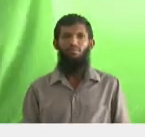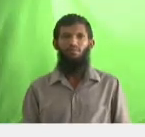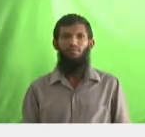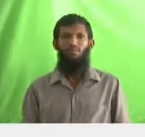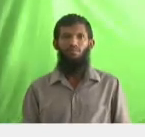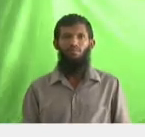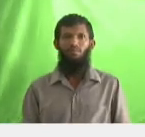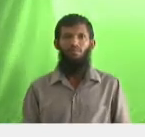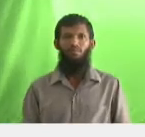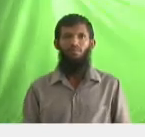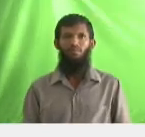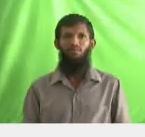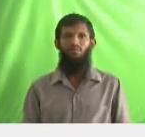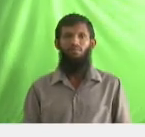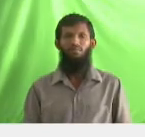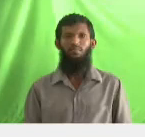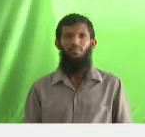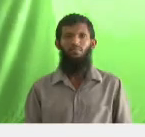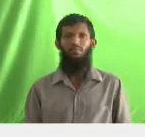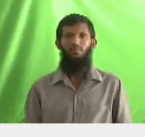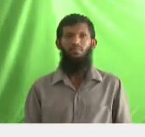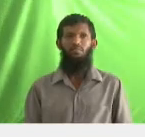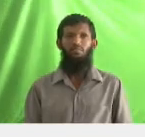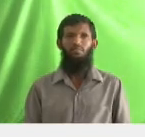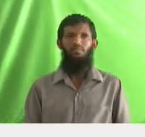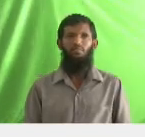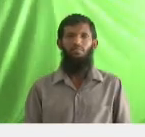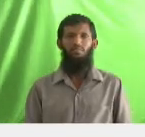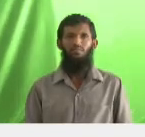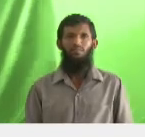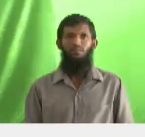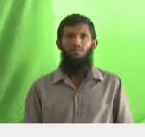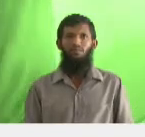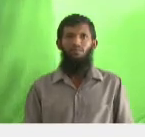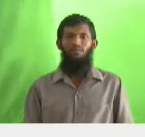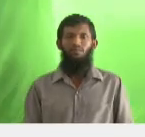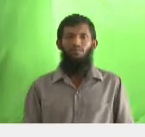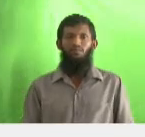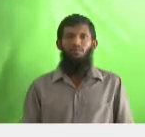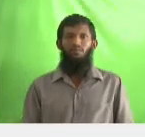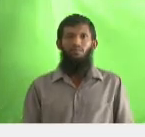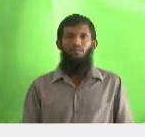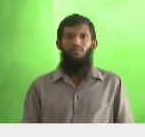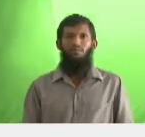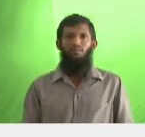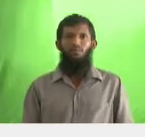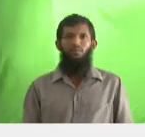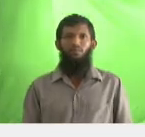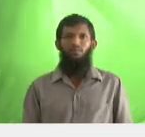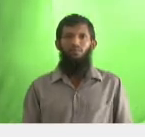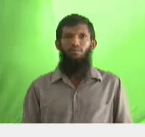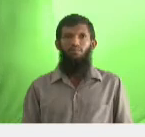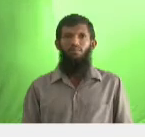ar-rashidin al-a'immatil mahdiyina abi bakrin wa umar wa uthman wa ali allahumma وارض عنهم وعن سائر الصحابة